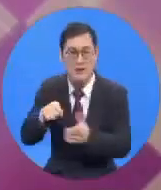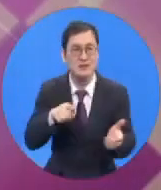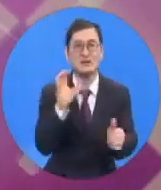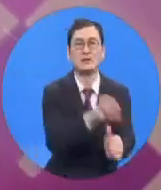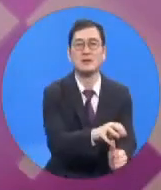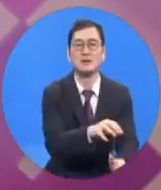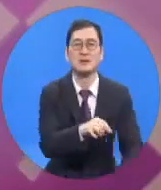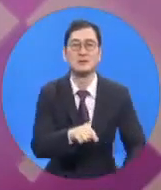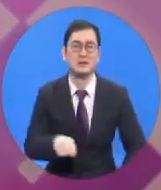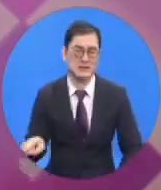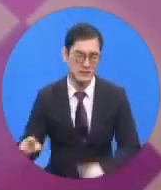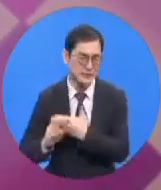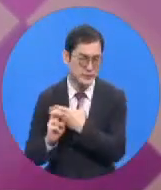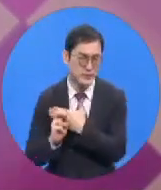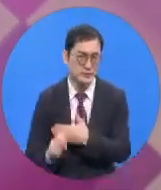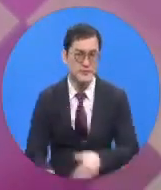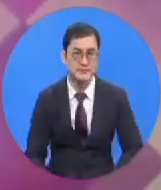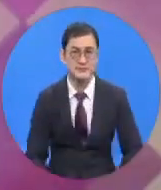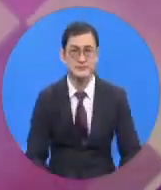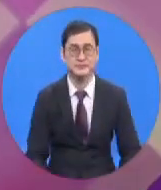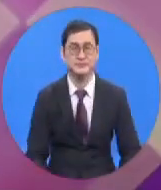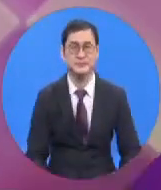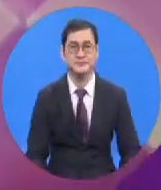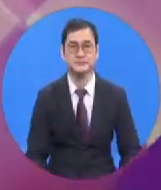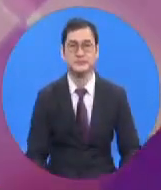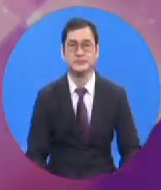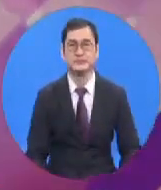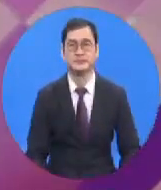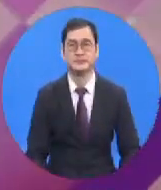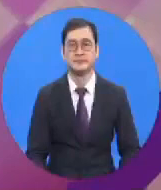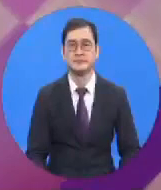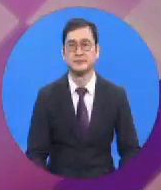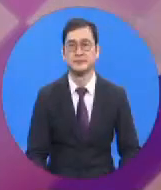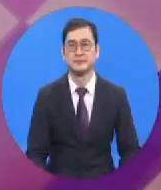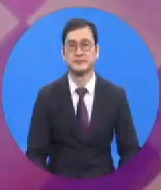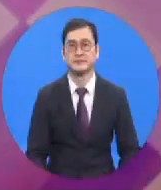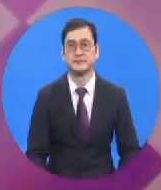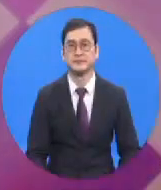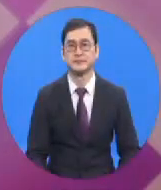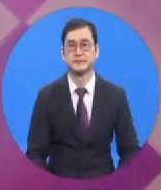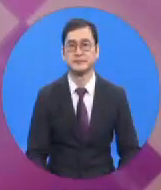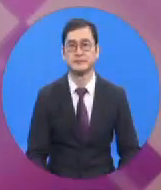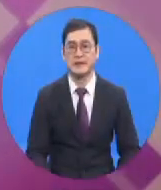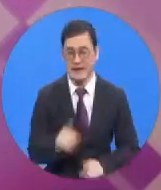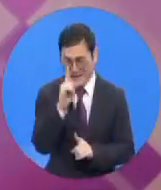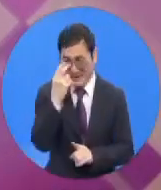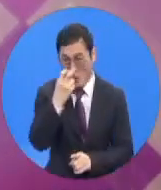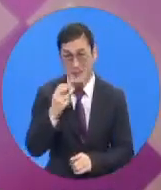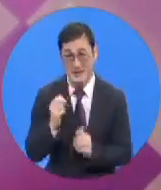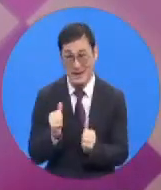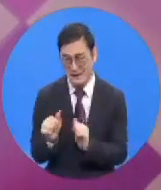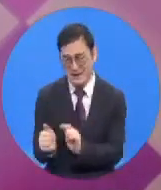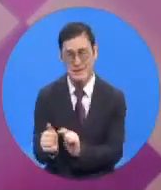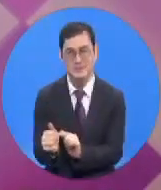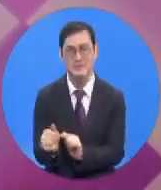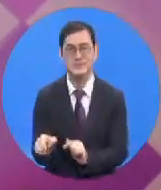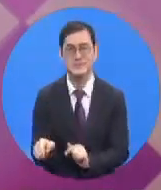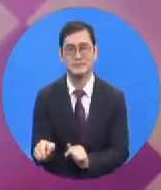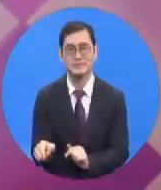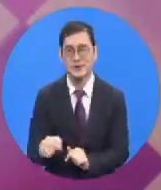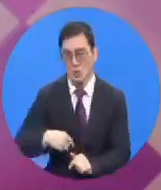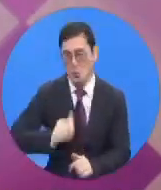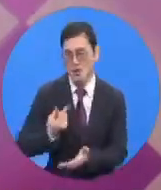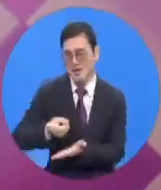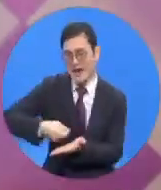대검 과거사 진상 조사단 속이었던 이모 검사가 기관장의 관인 없이 본인의 사인으로 출국